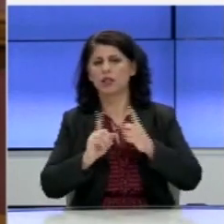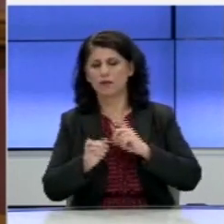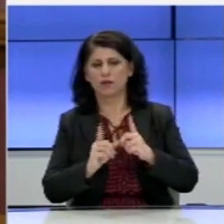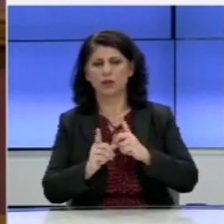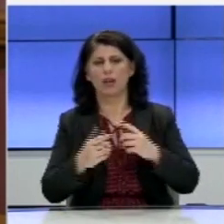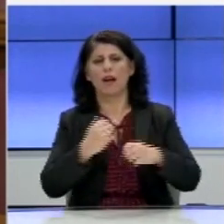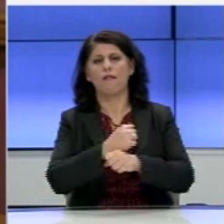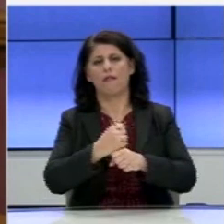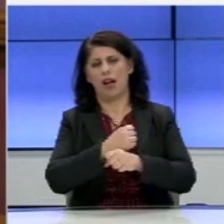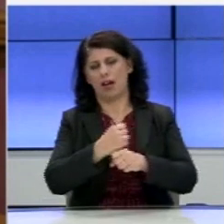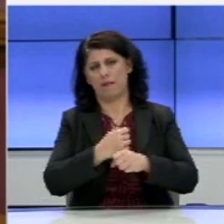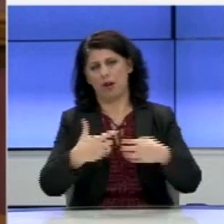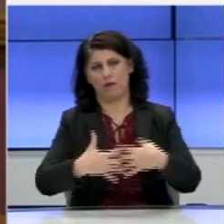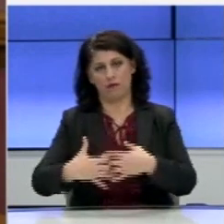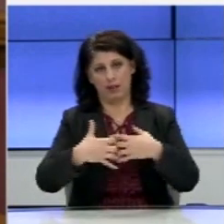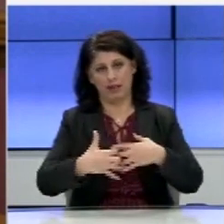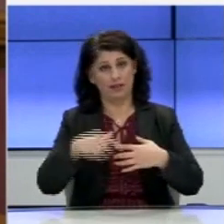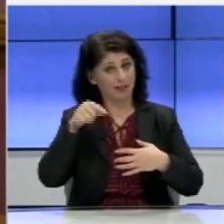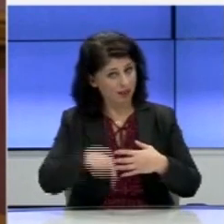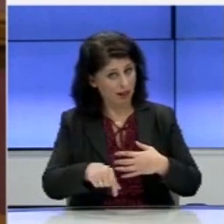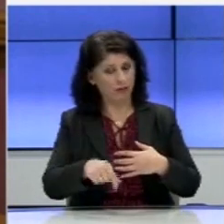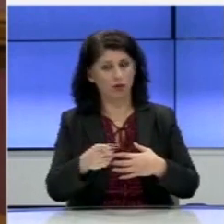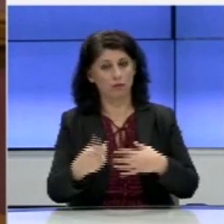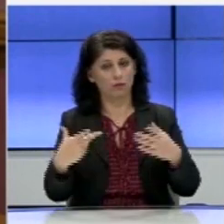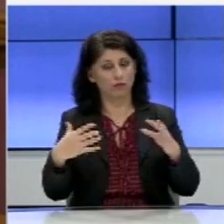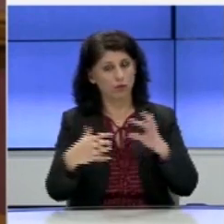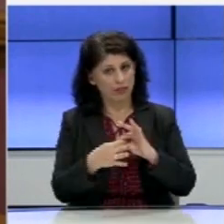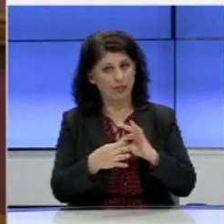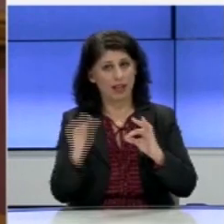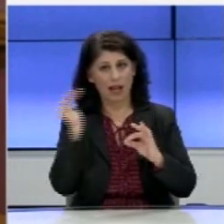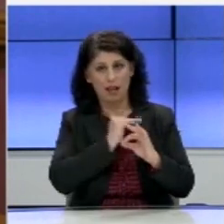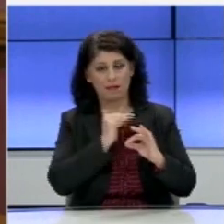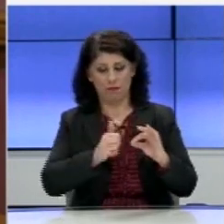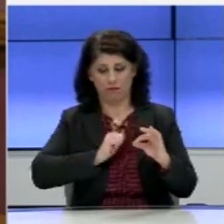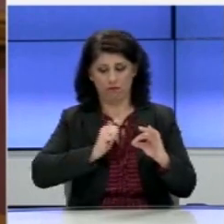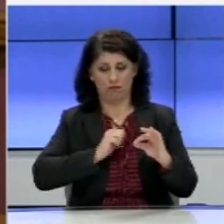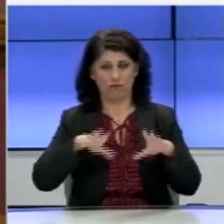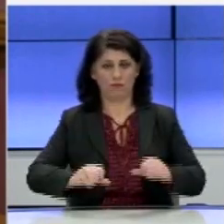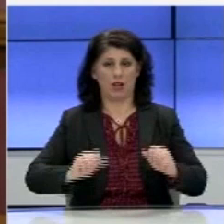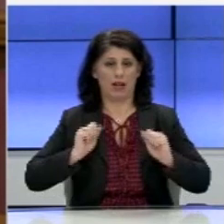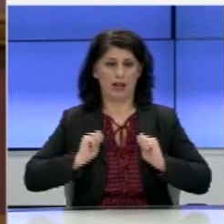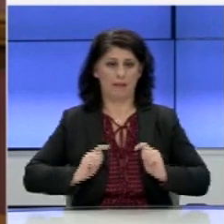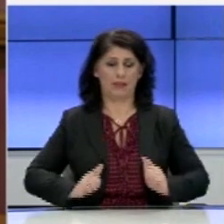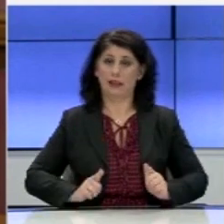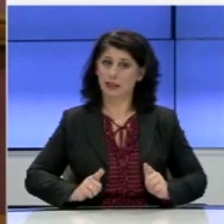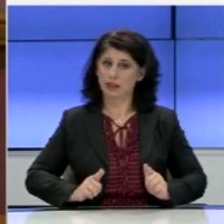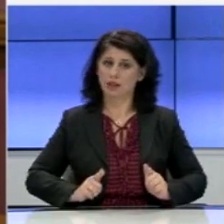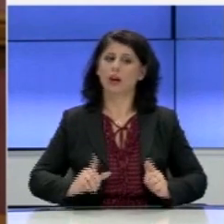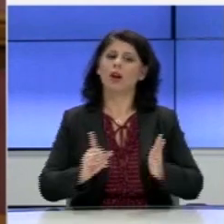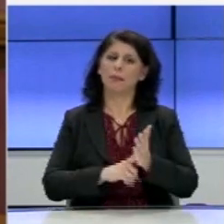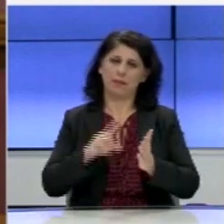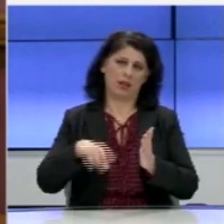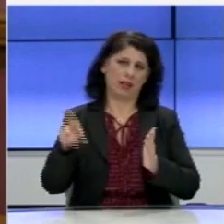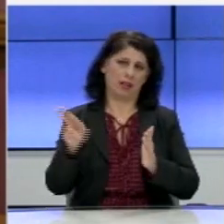της φαρμακοβιομηχανίας. Να λοιπόν, γιατί και η πατέντα που συνδέεται άμεσα με την ιδιοκτησία, την καπιταλιστική δηλαδή ιδιοκτησία, πρέπει